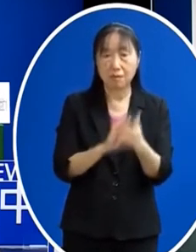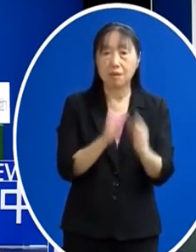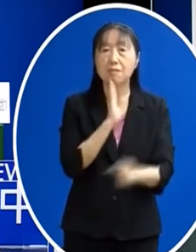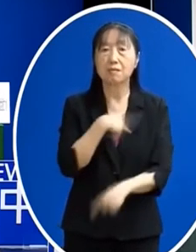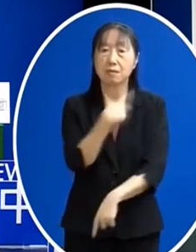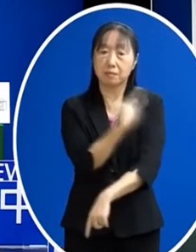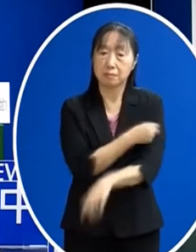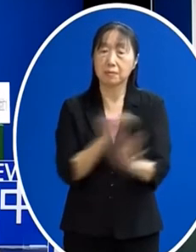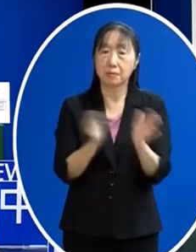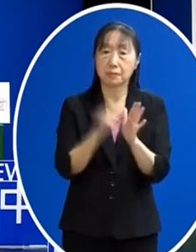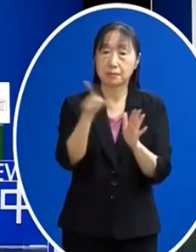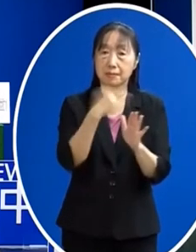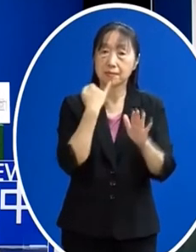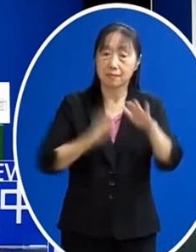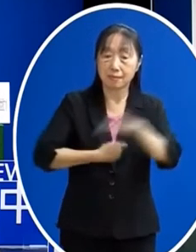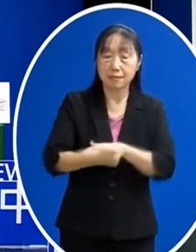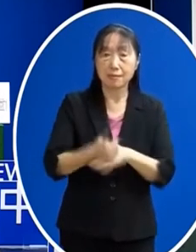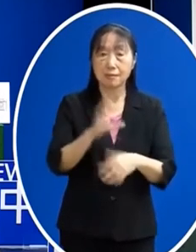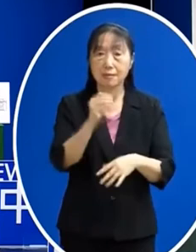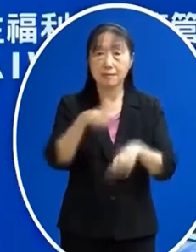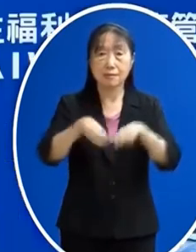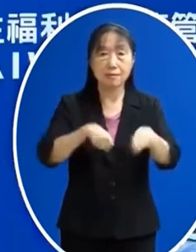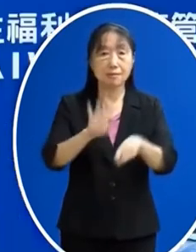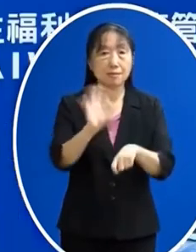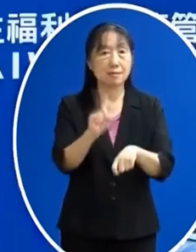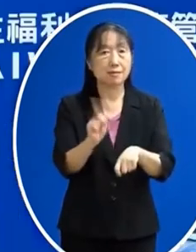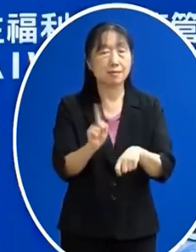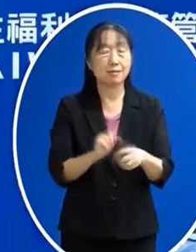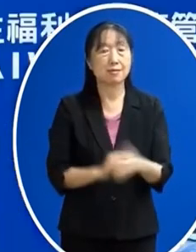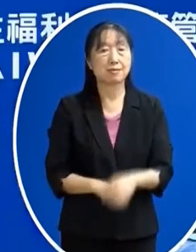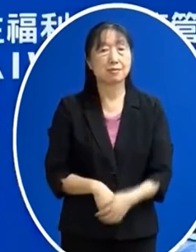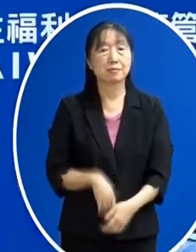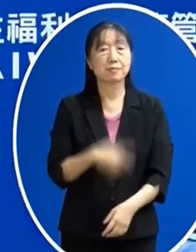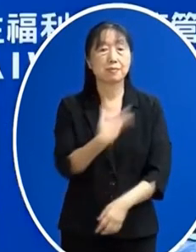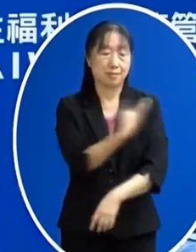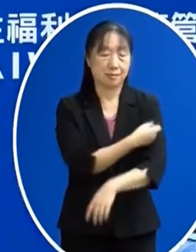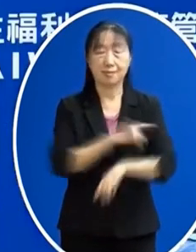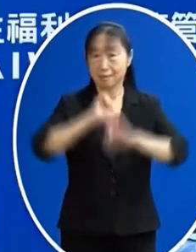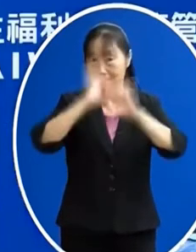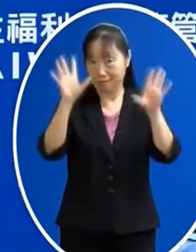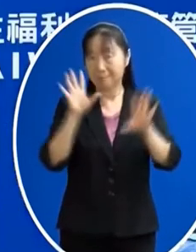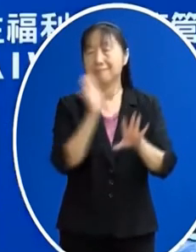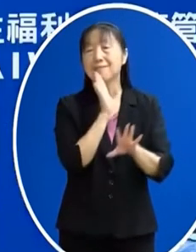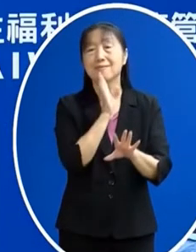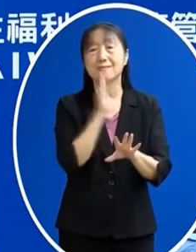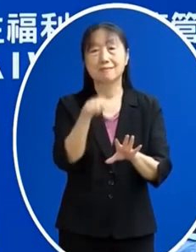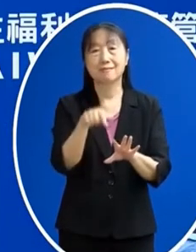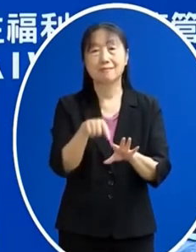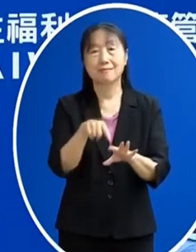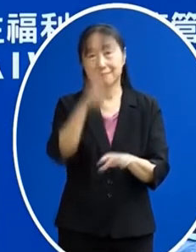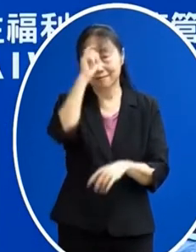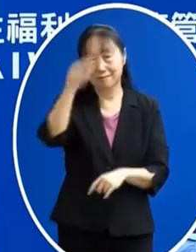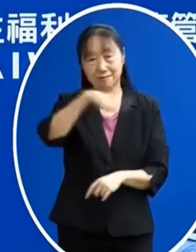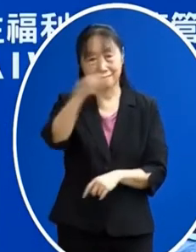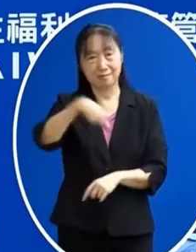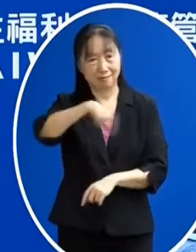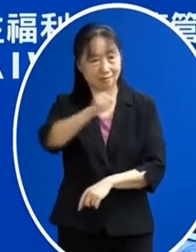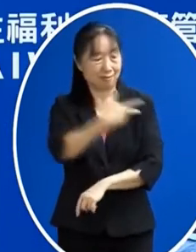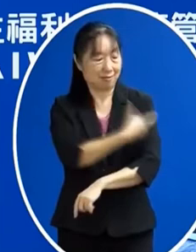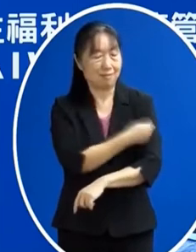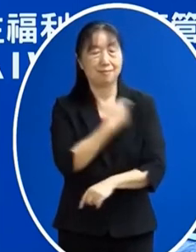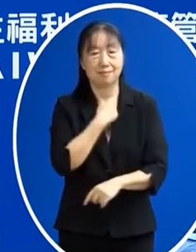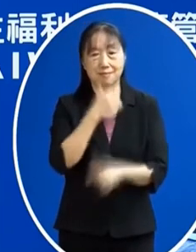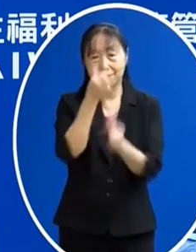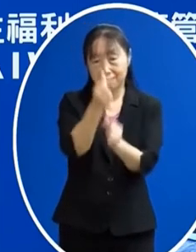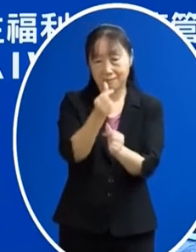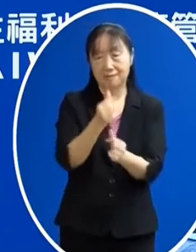能入场等等的规定，有这样的方向吗？谢谢。 好，那疫苗是一直在呼吁的了哈，但希望大家都要把疫苗打